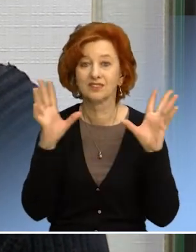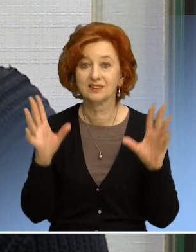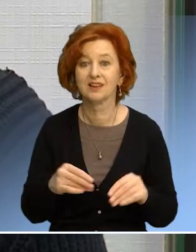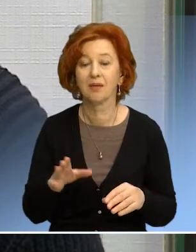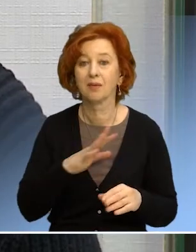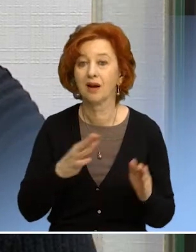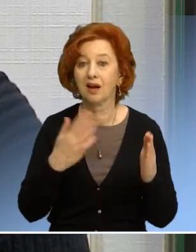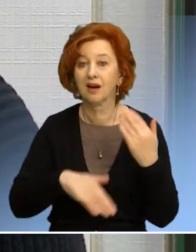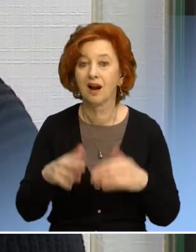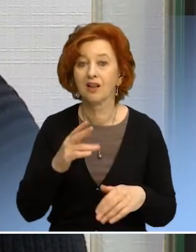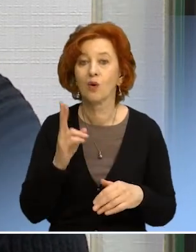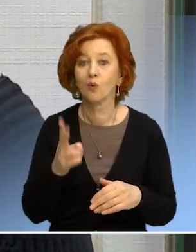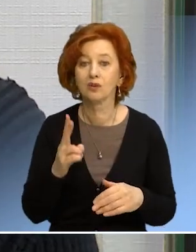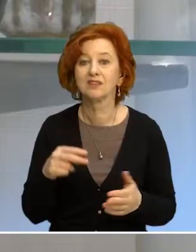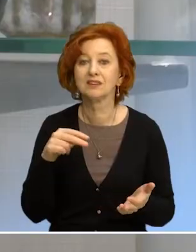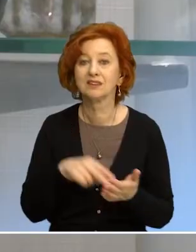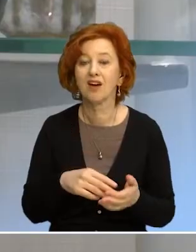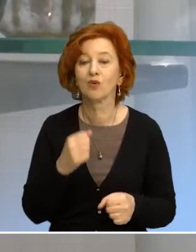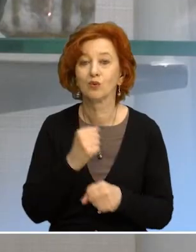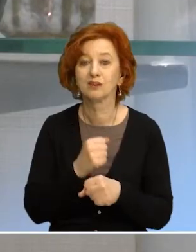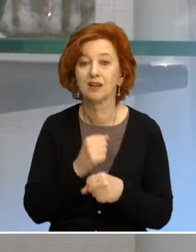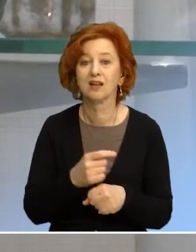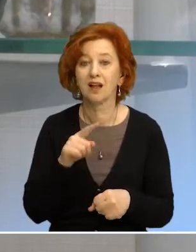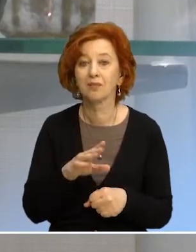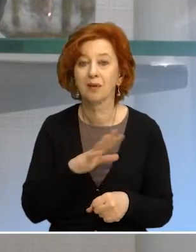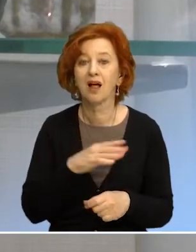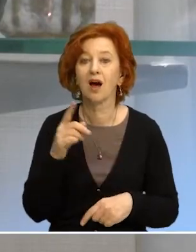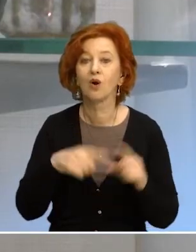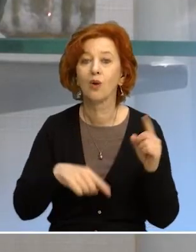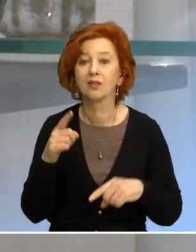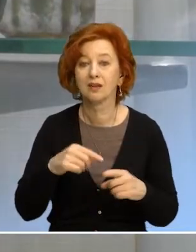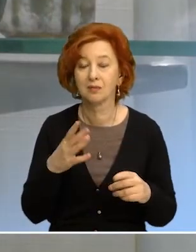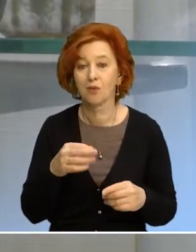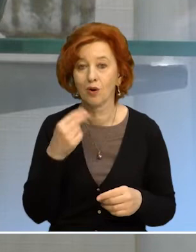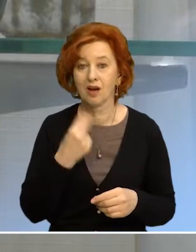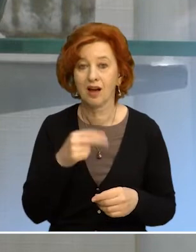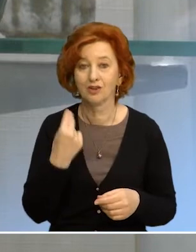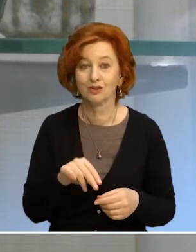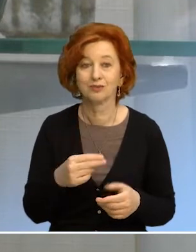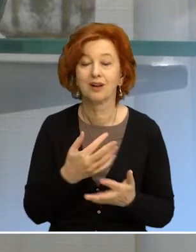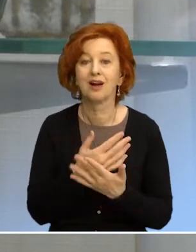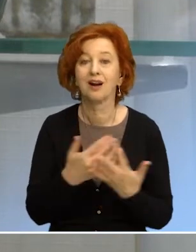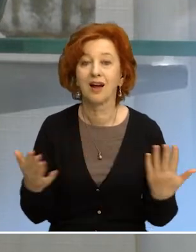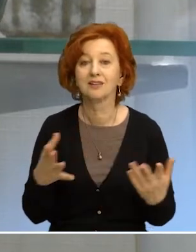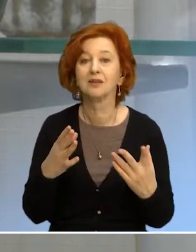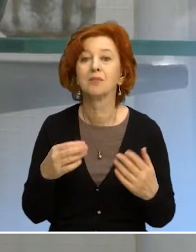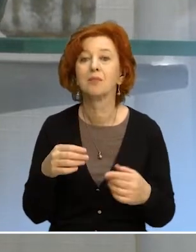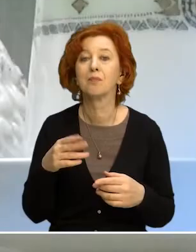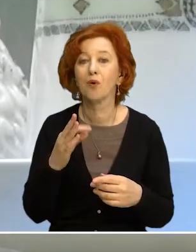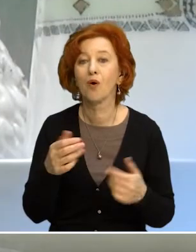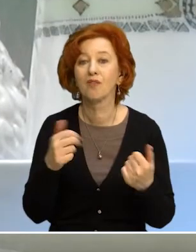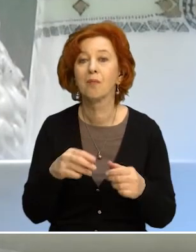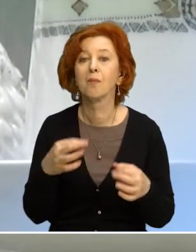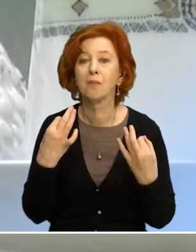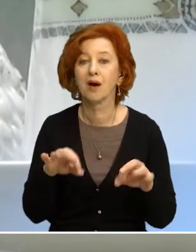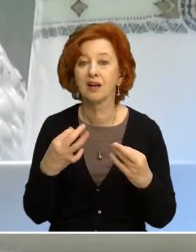был разный. Кузнецов сделал ставку на то, что он был разный по качеству, разный по оформлению, но